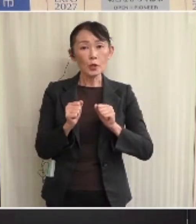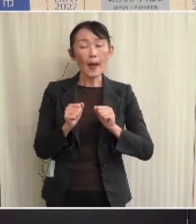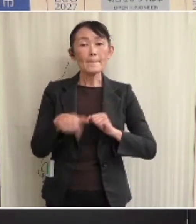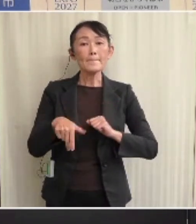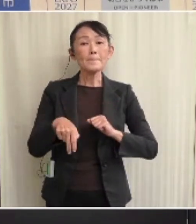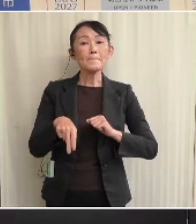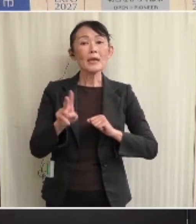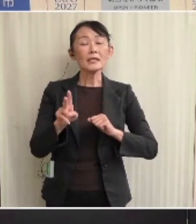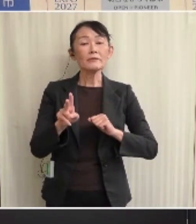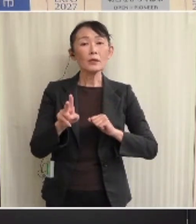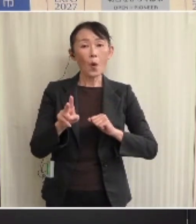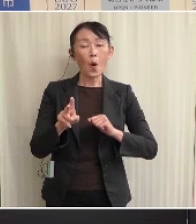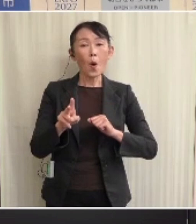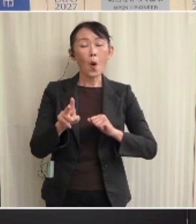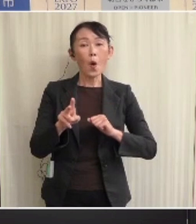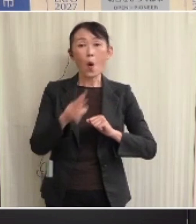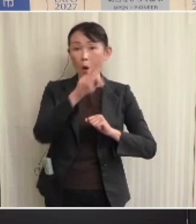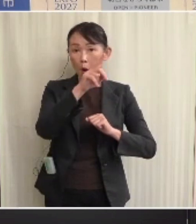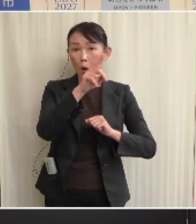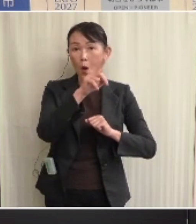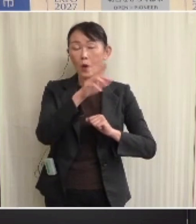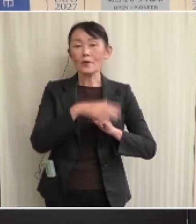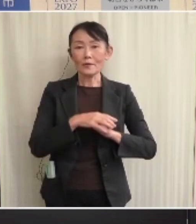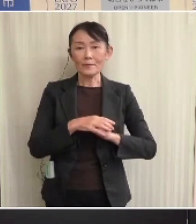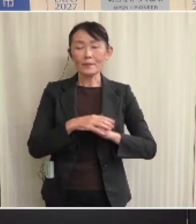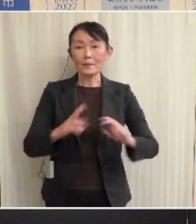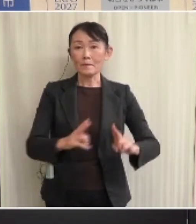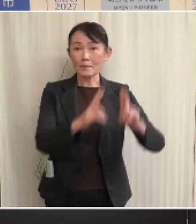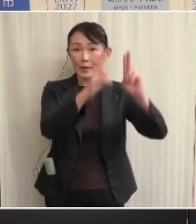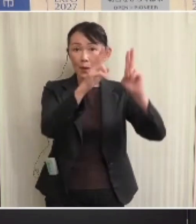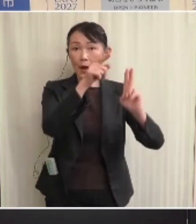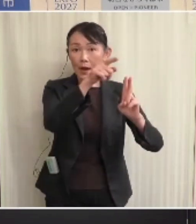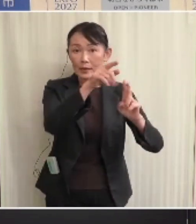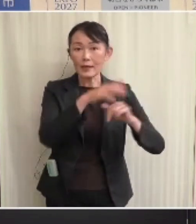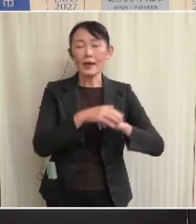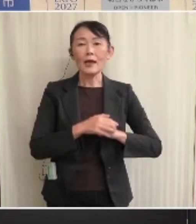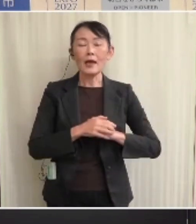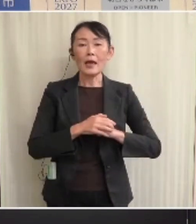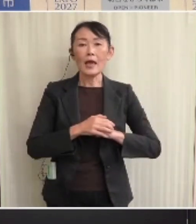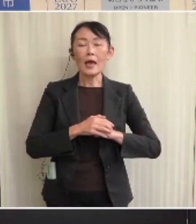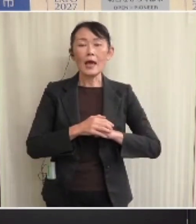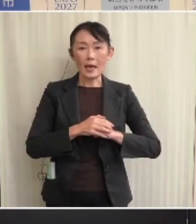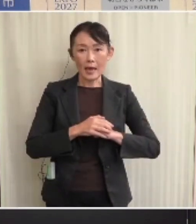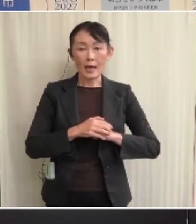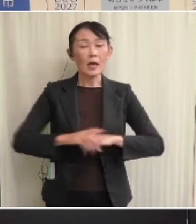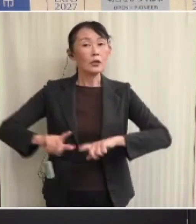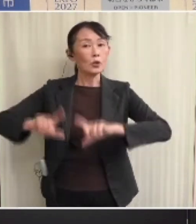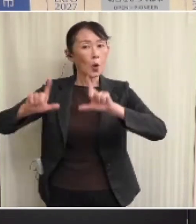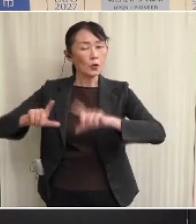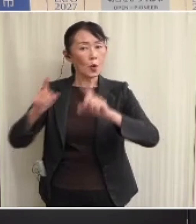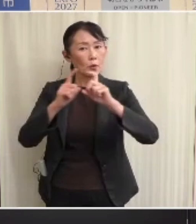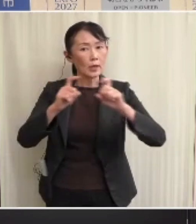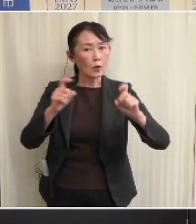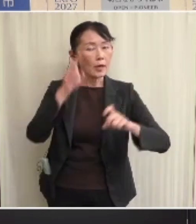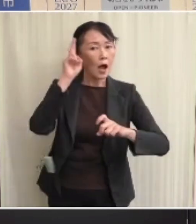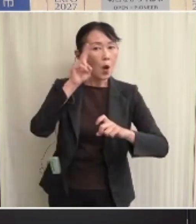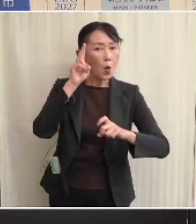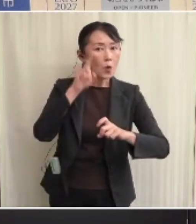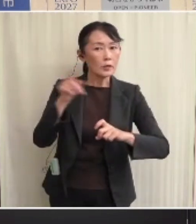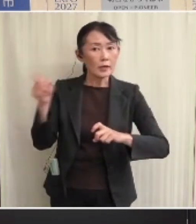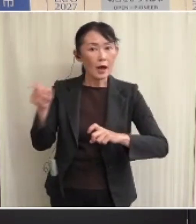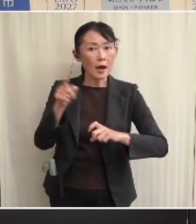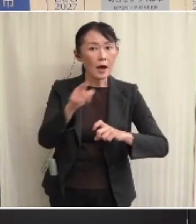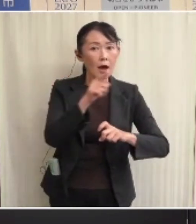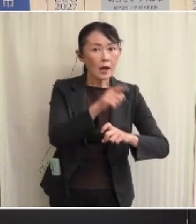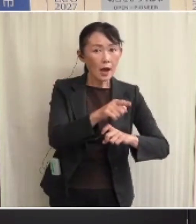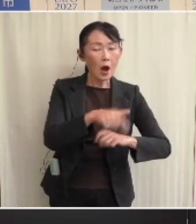方で、全プリキュア展としてですね、これまで東京、名古屋、大阪を巡ってきて、